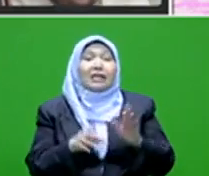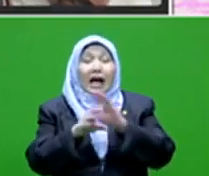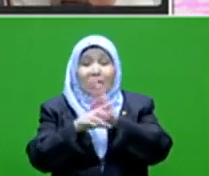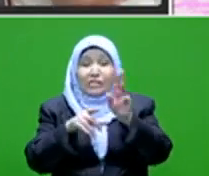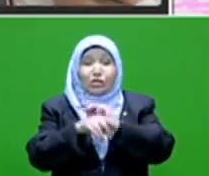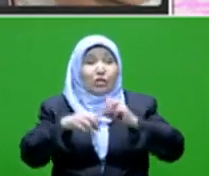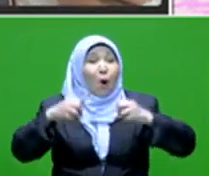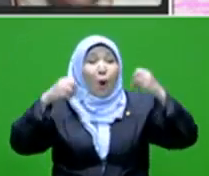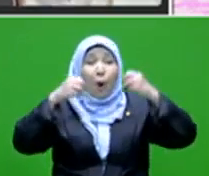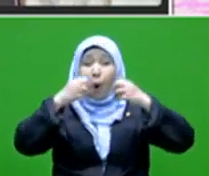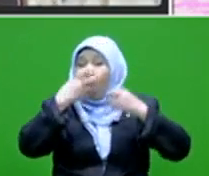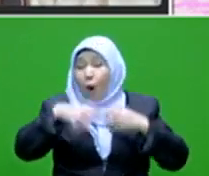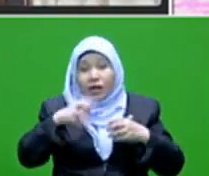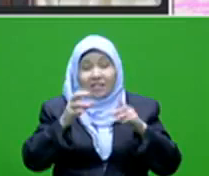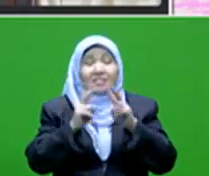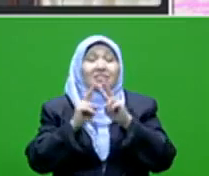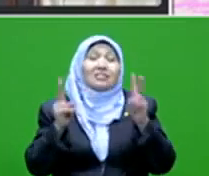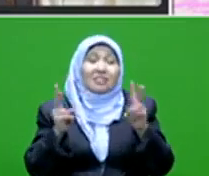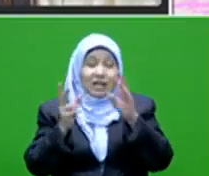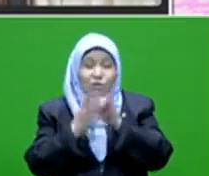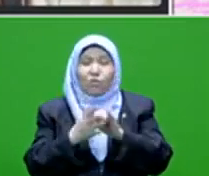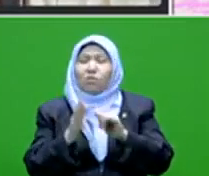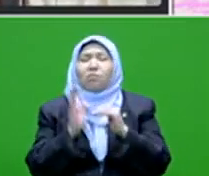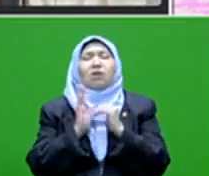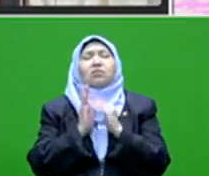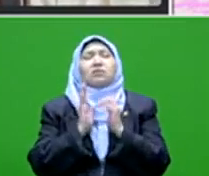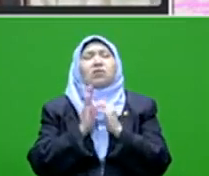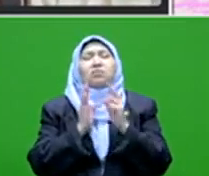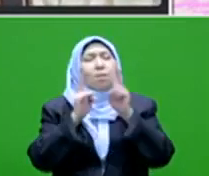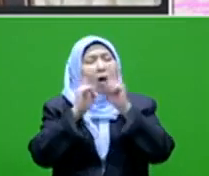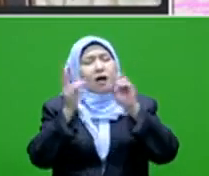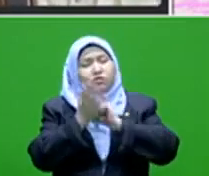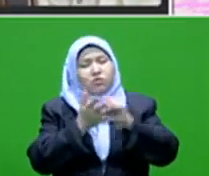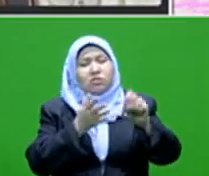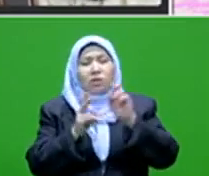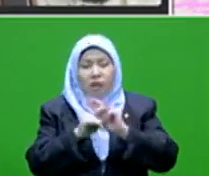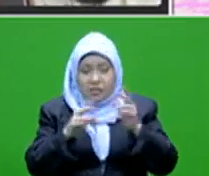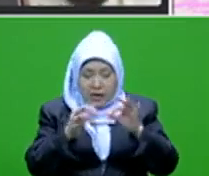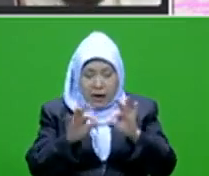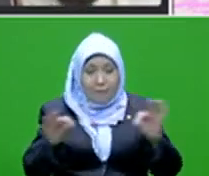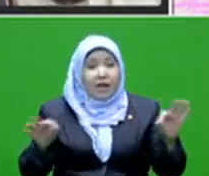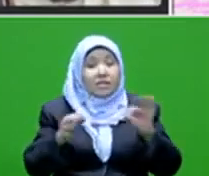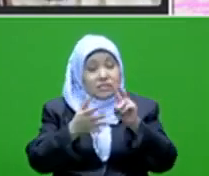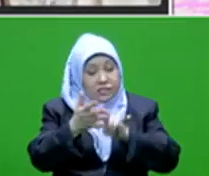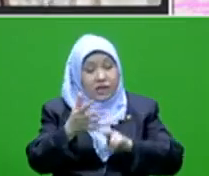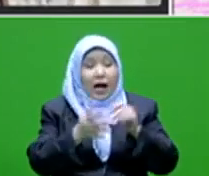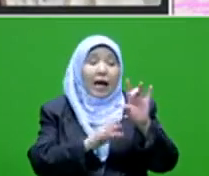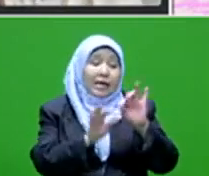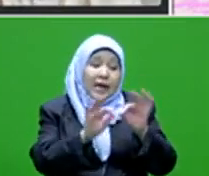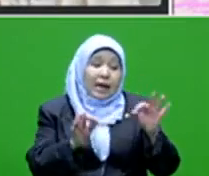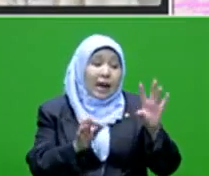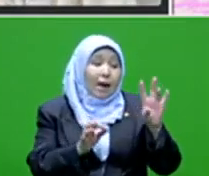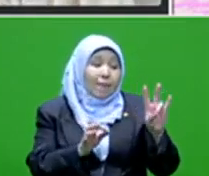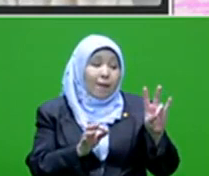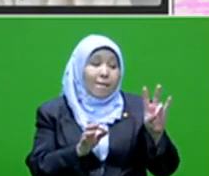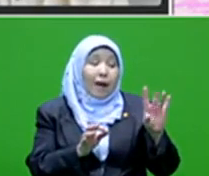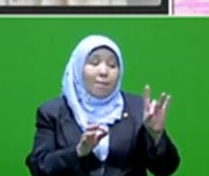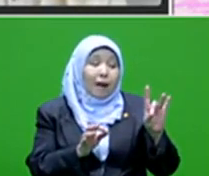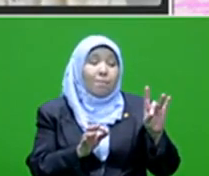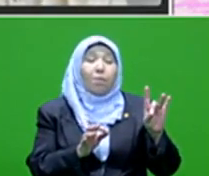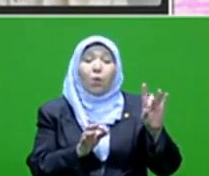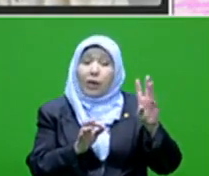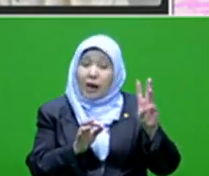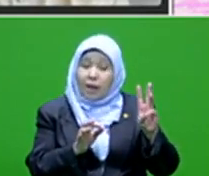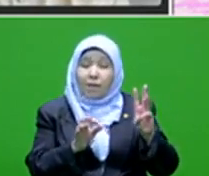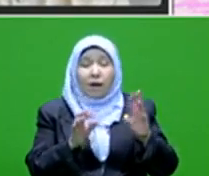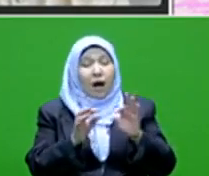Blockbuster. Dia bukan cerita biasa-biasa, subhanallah. Baik, saya nak baca satu ayat, nanti dua-dua kupas. Ayat 86 ini juga ayat yang sangat luar